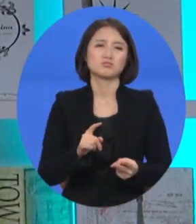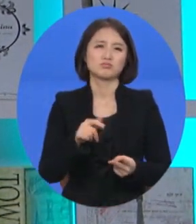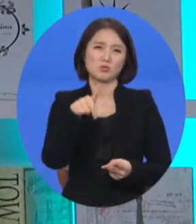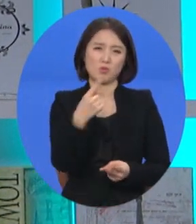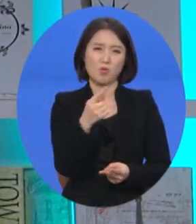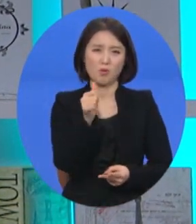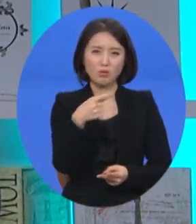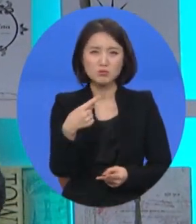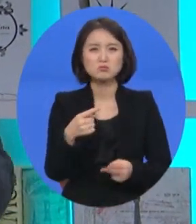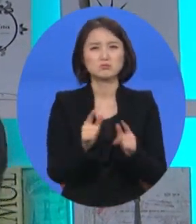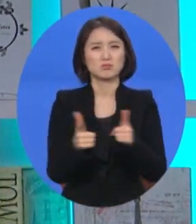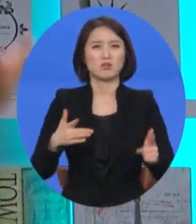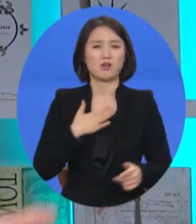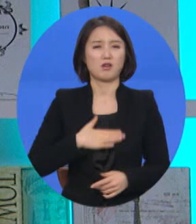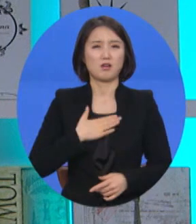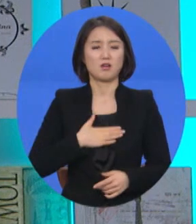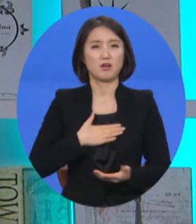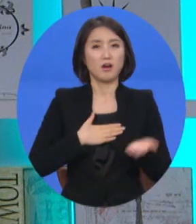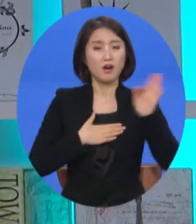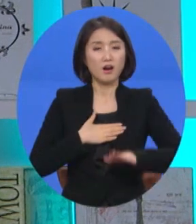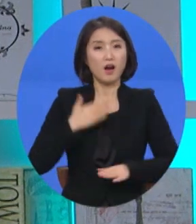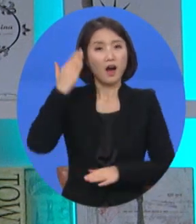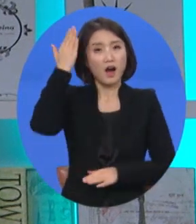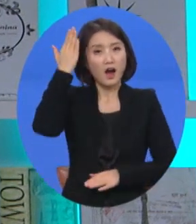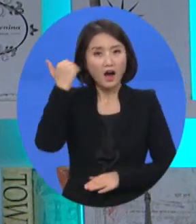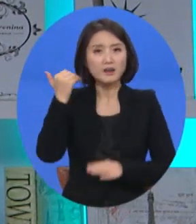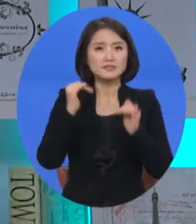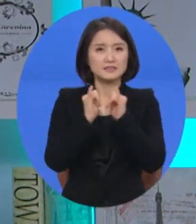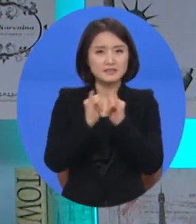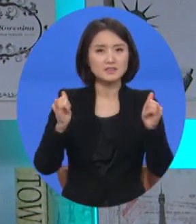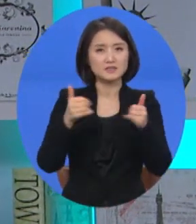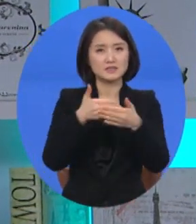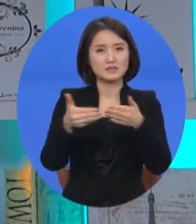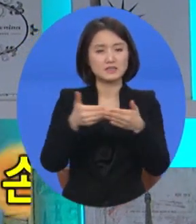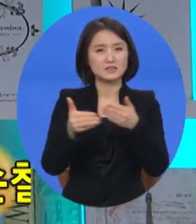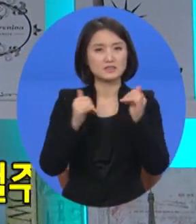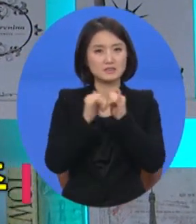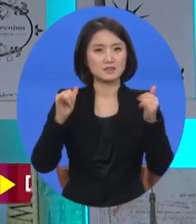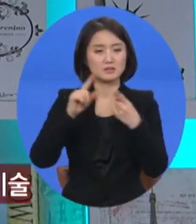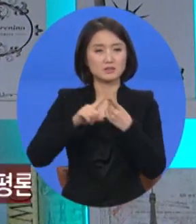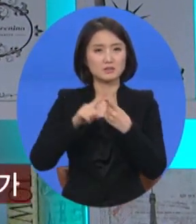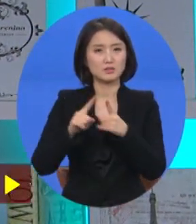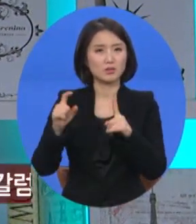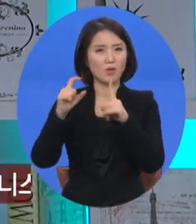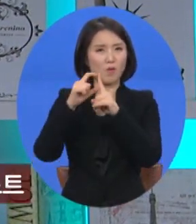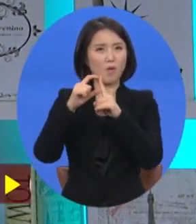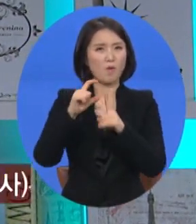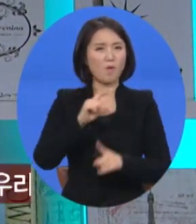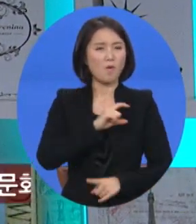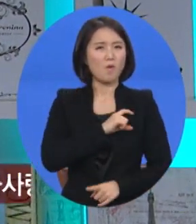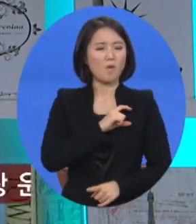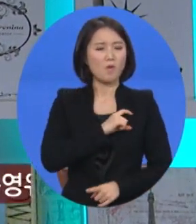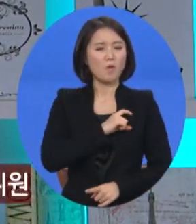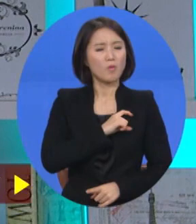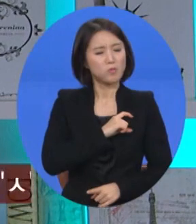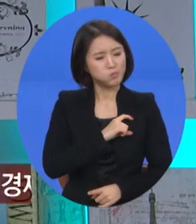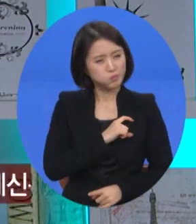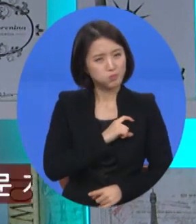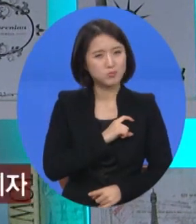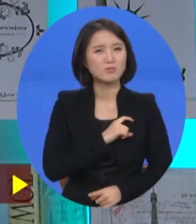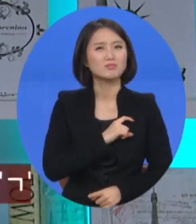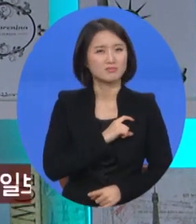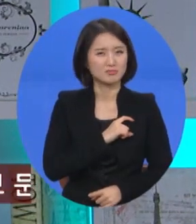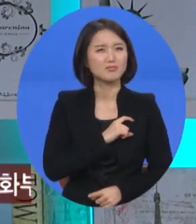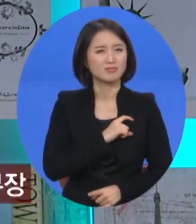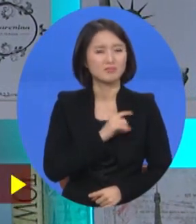체부 가십니까 물으면 긴가민가 에요 우리 조상들이 인데 말이죠 그래서 우리 옛 그림 2 외국 어렵게